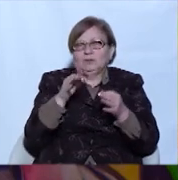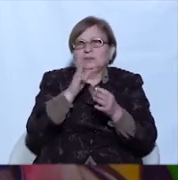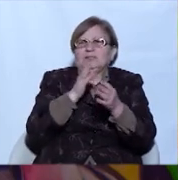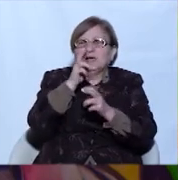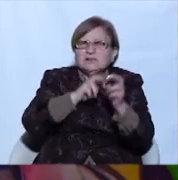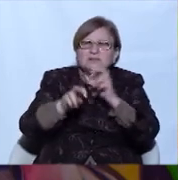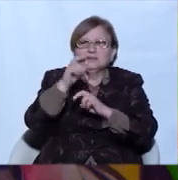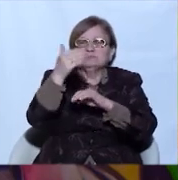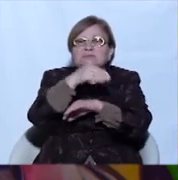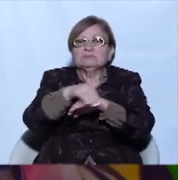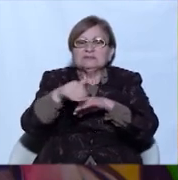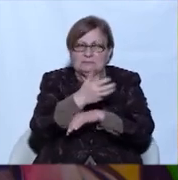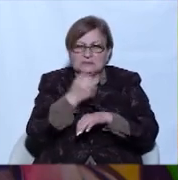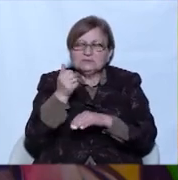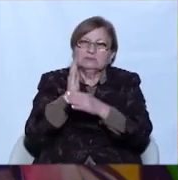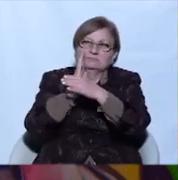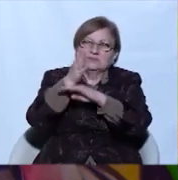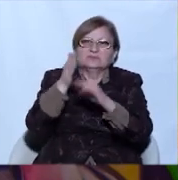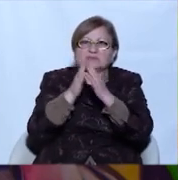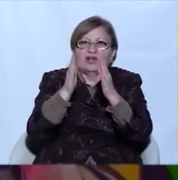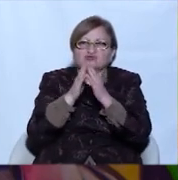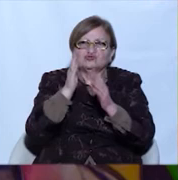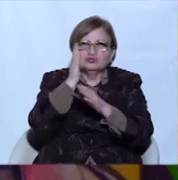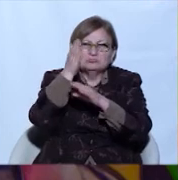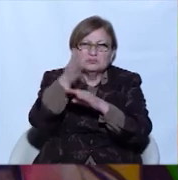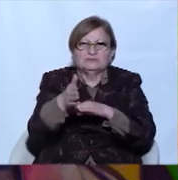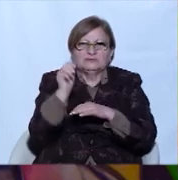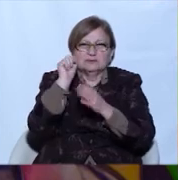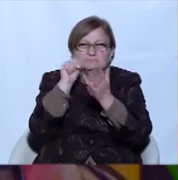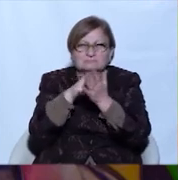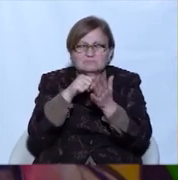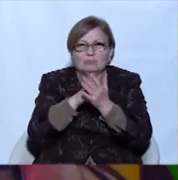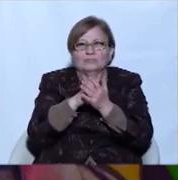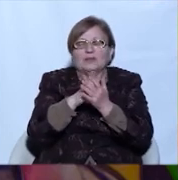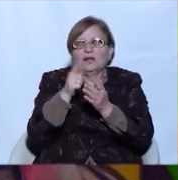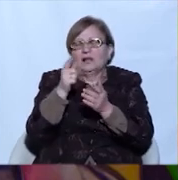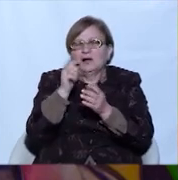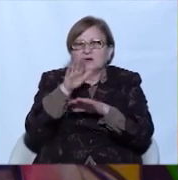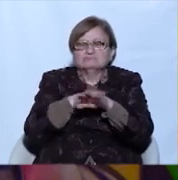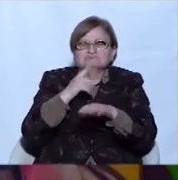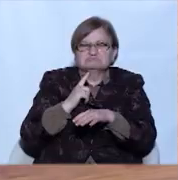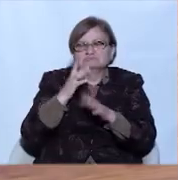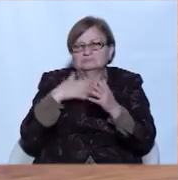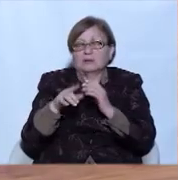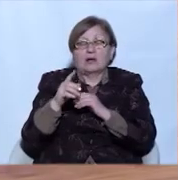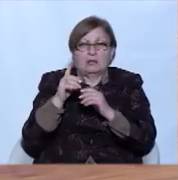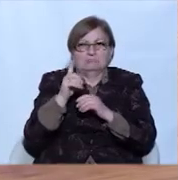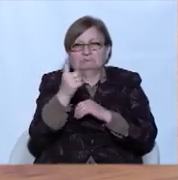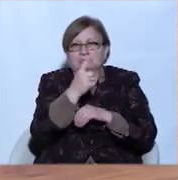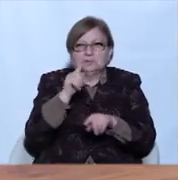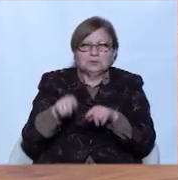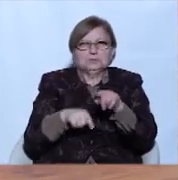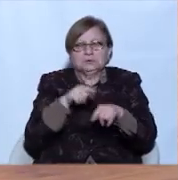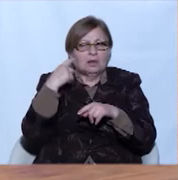მიაგნვა მისამართს, დააკაკუნა კარზე თუ ზარი დარეკა, უკან გამობრუნებას აპირებდა, ის იყო რომ გაისმა